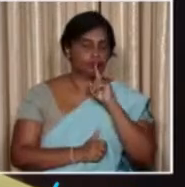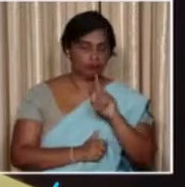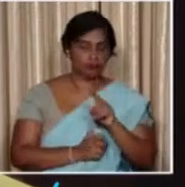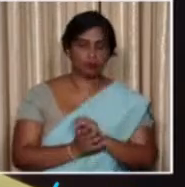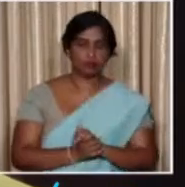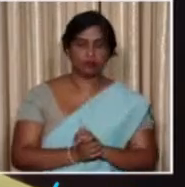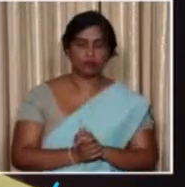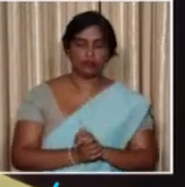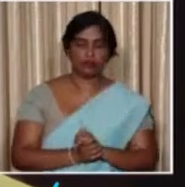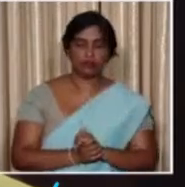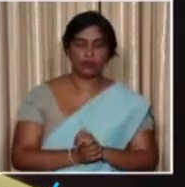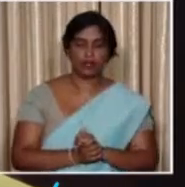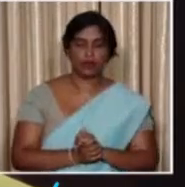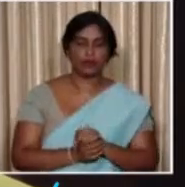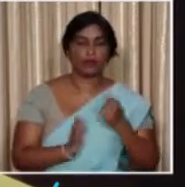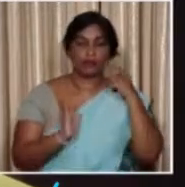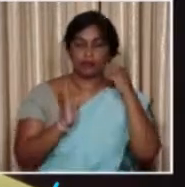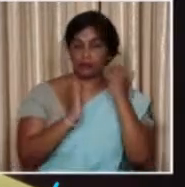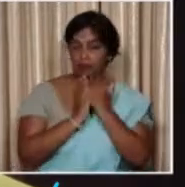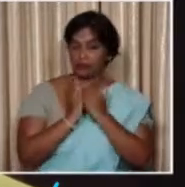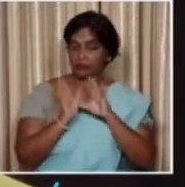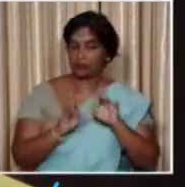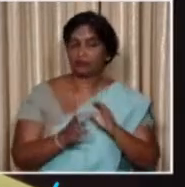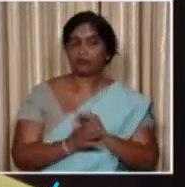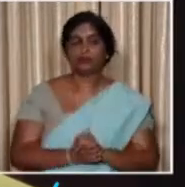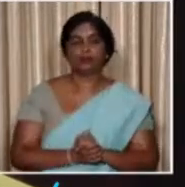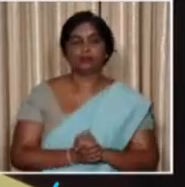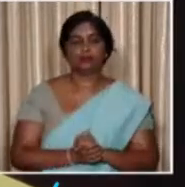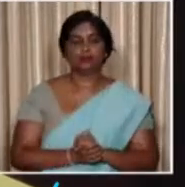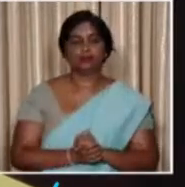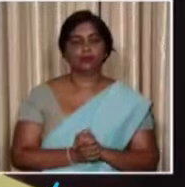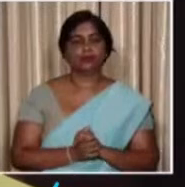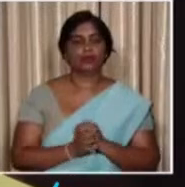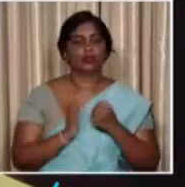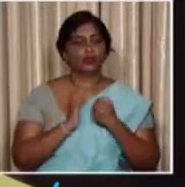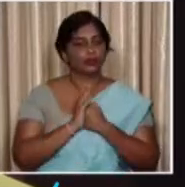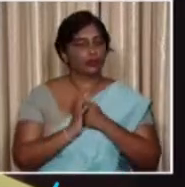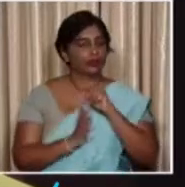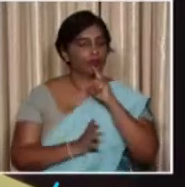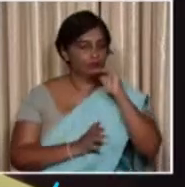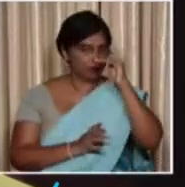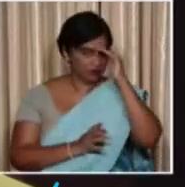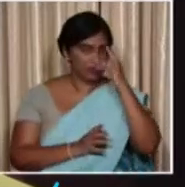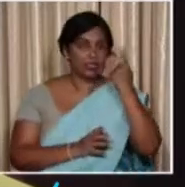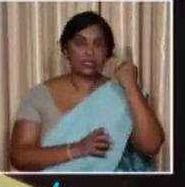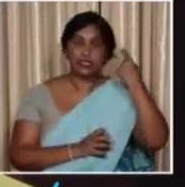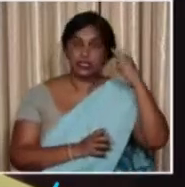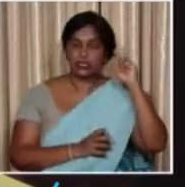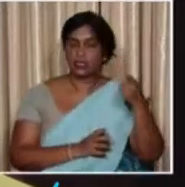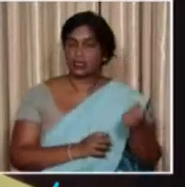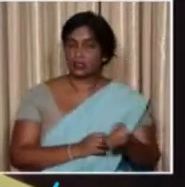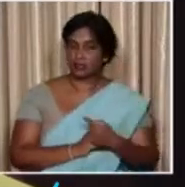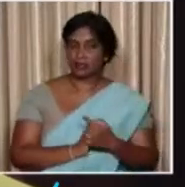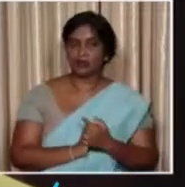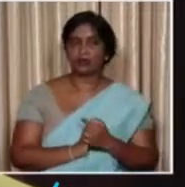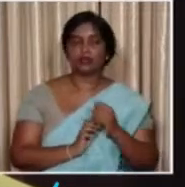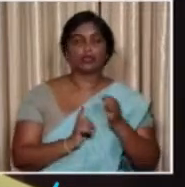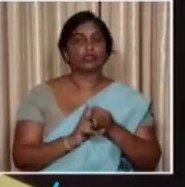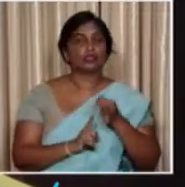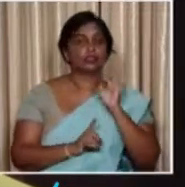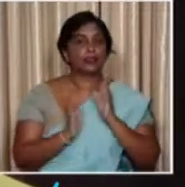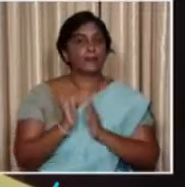කරනවා. ඒ කාරණාවත් සමග ගරු කතානායකතුමනි, ඊයේ දිනේ